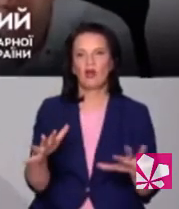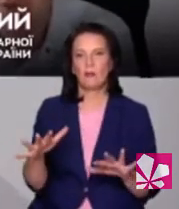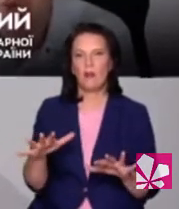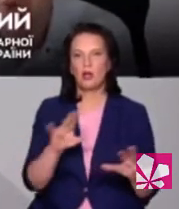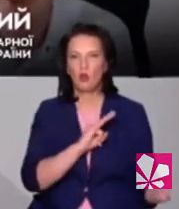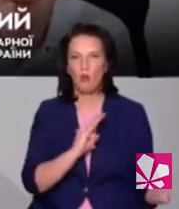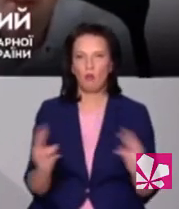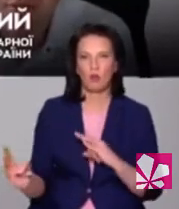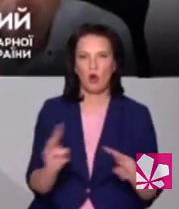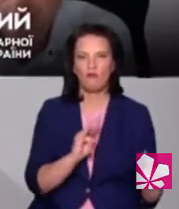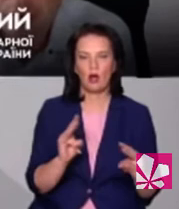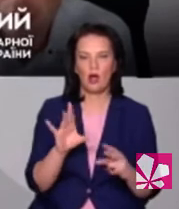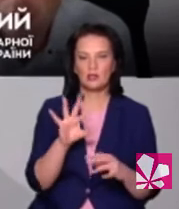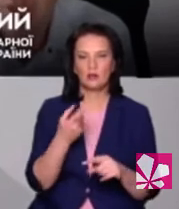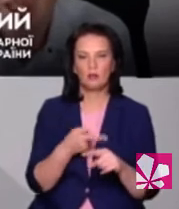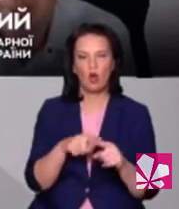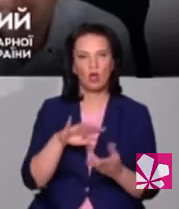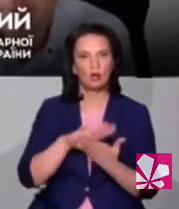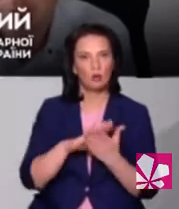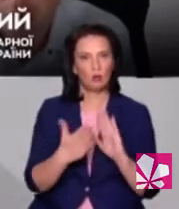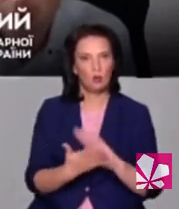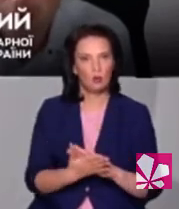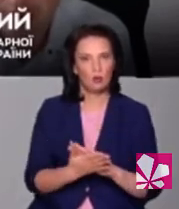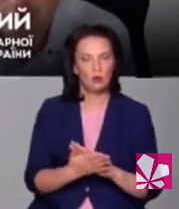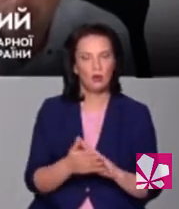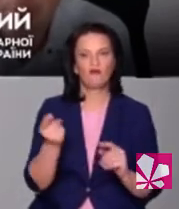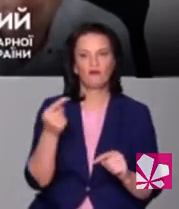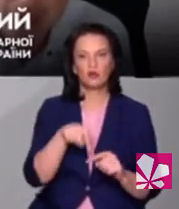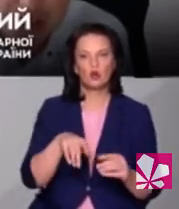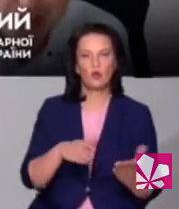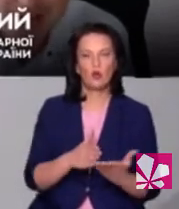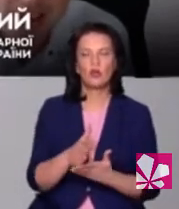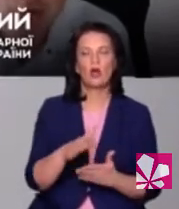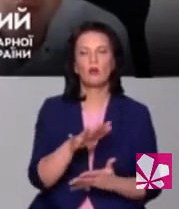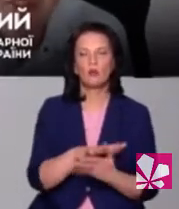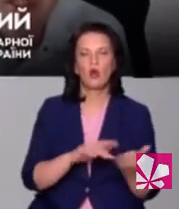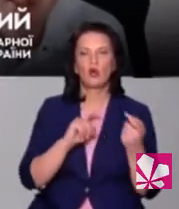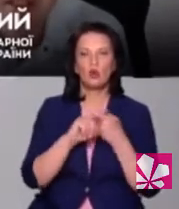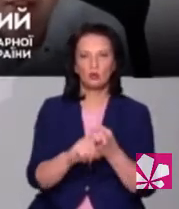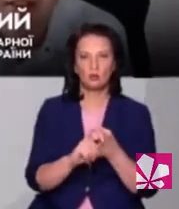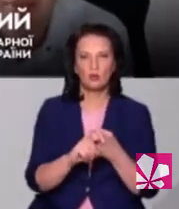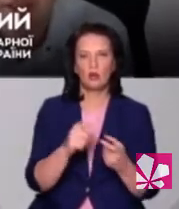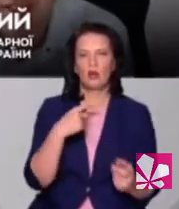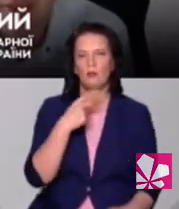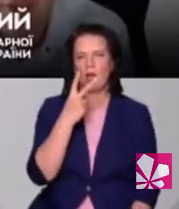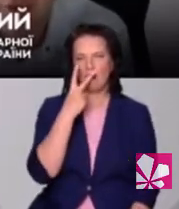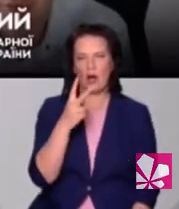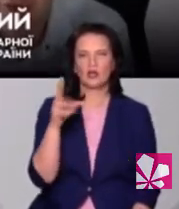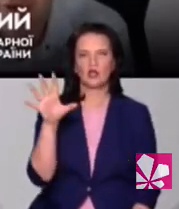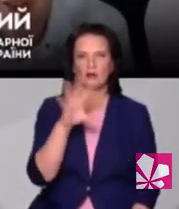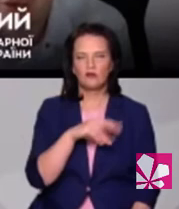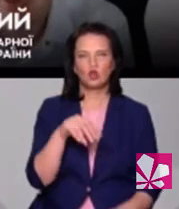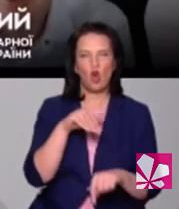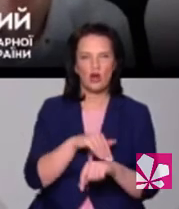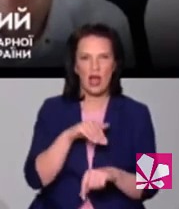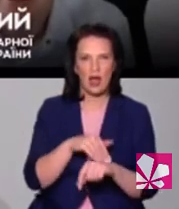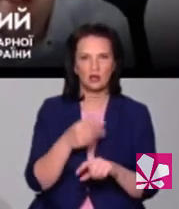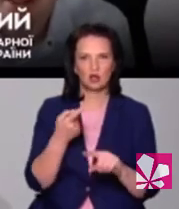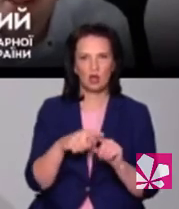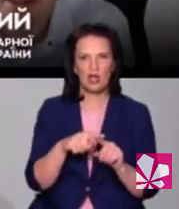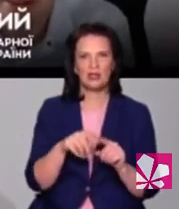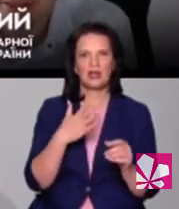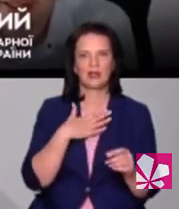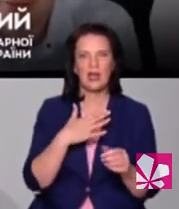цій угоді. Тому в цьому напрямку продовжується зв'язок. Ми бачили реакцію всіх західних партнерів на цю провокацію